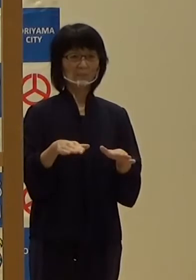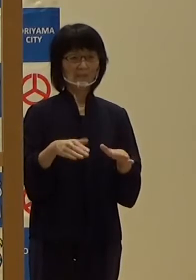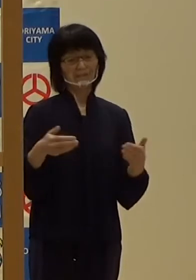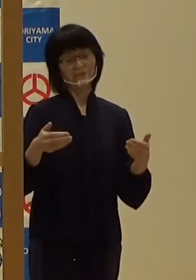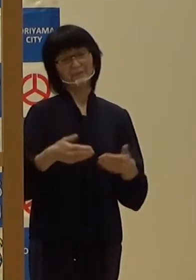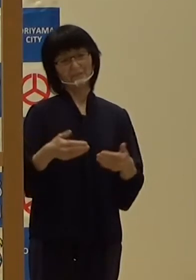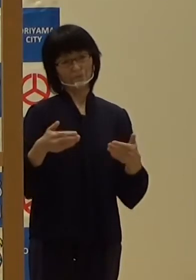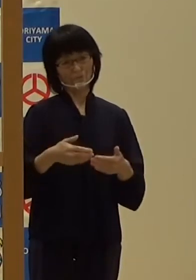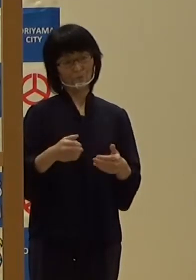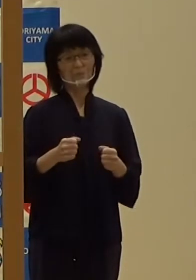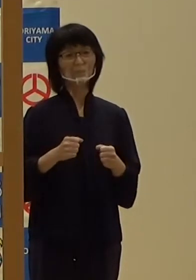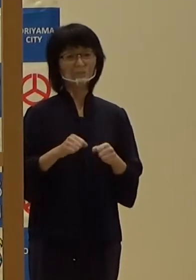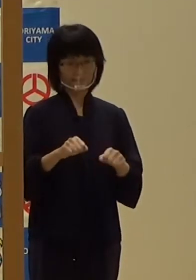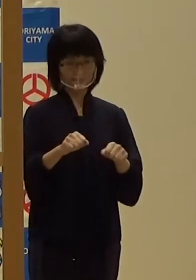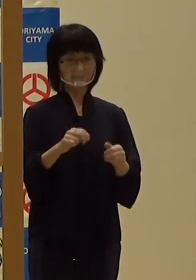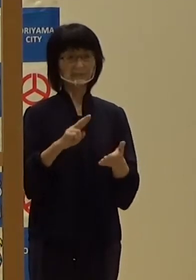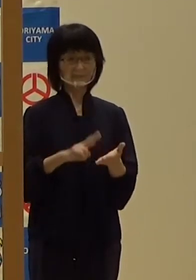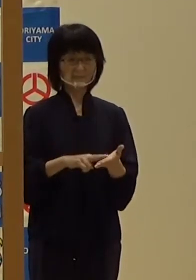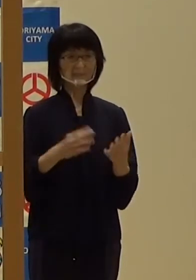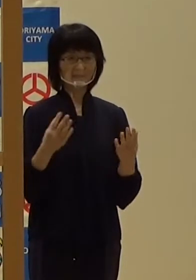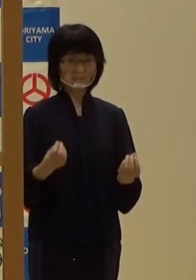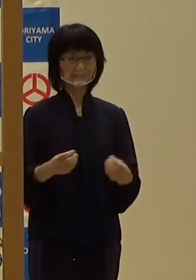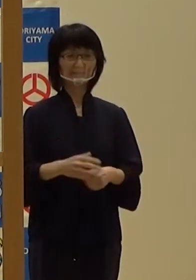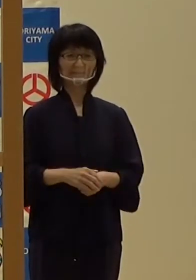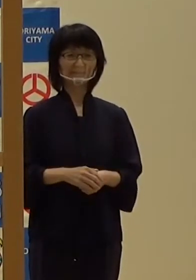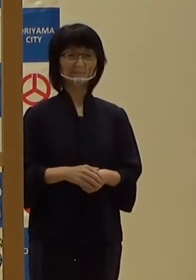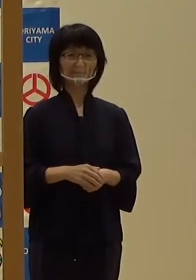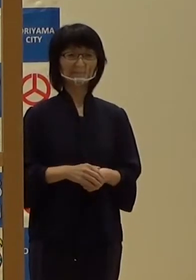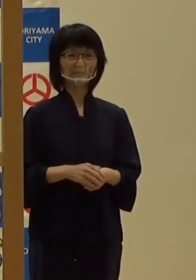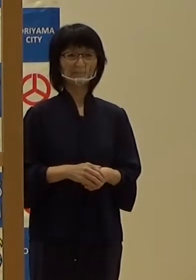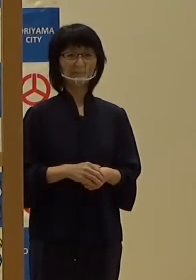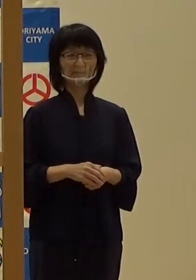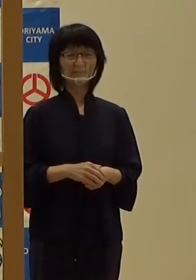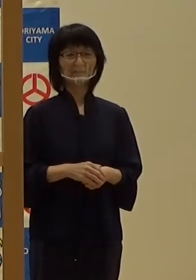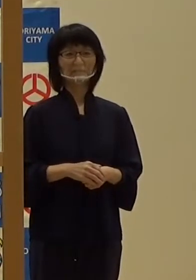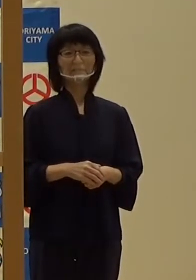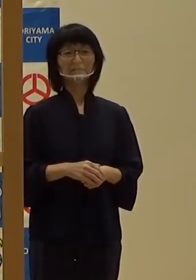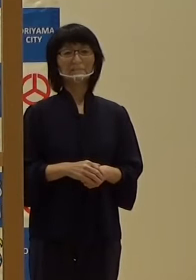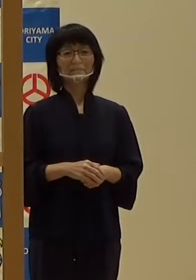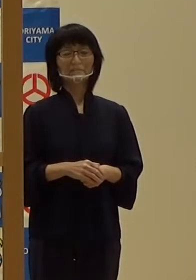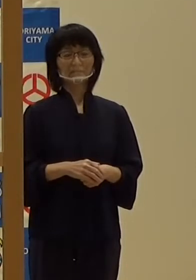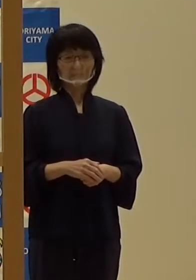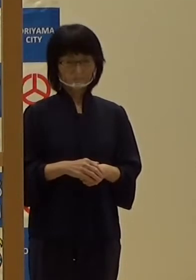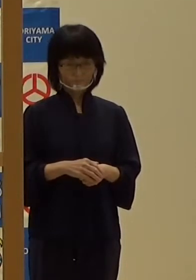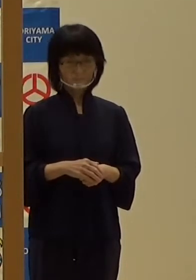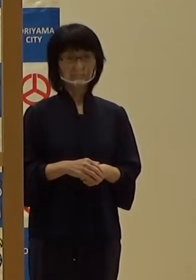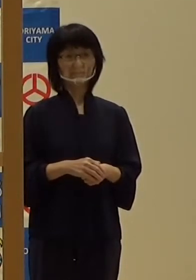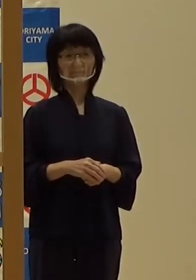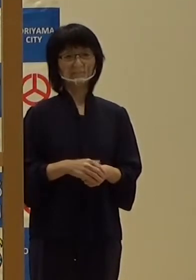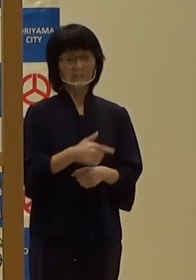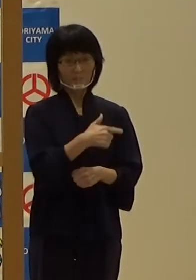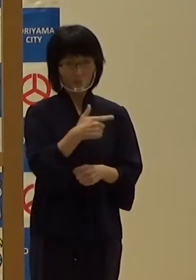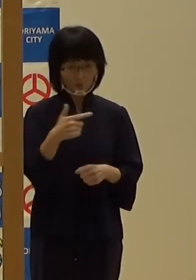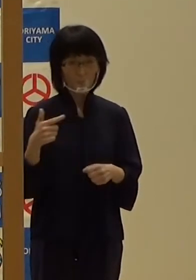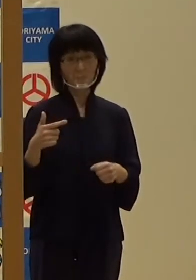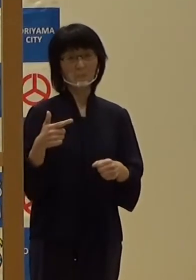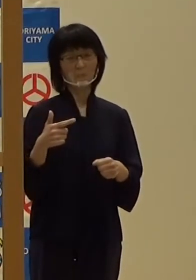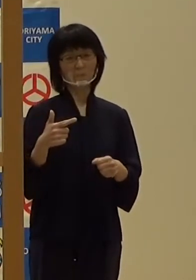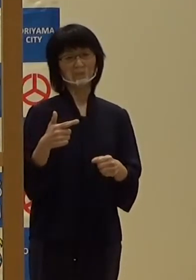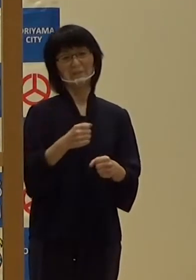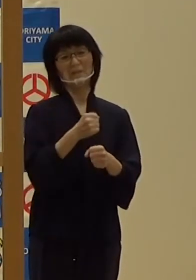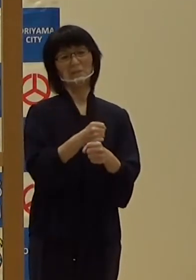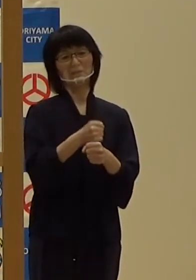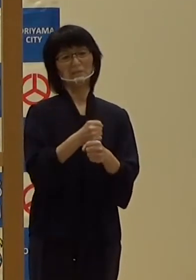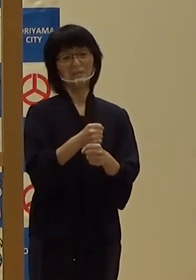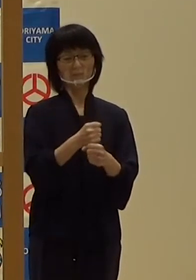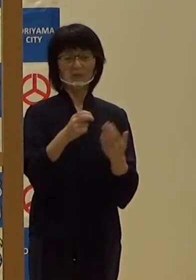至ったわけでございます。当然のことながら、これだけの大規模な事業につきまして、